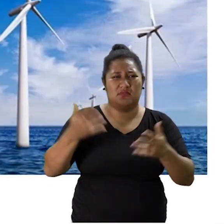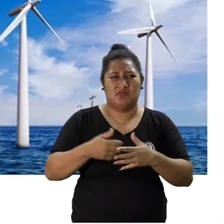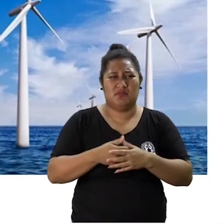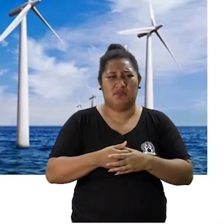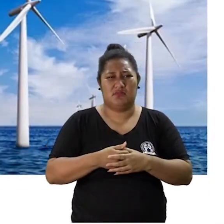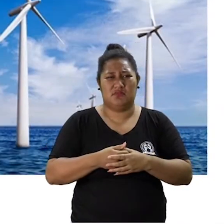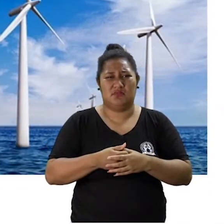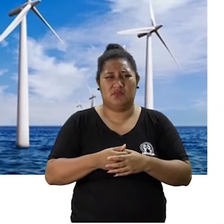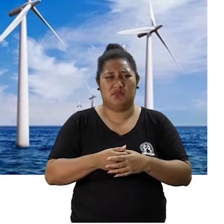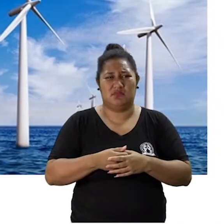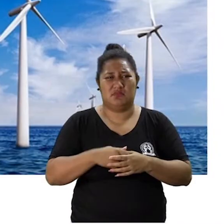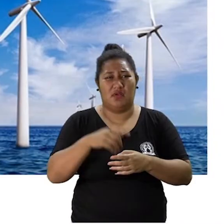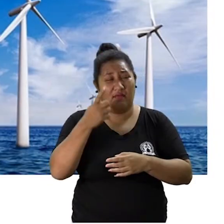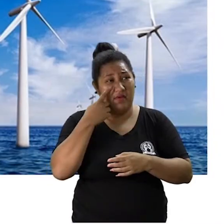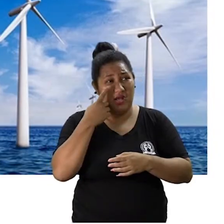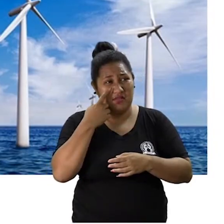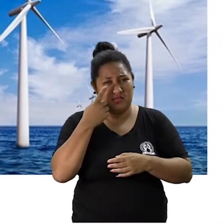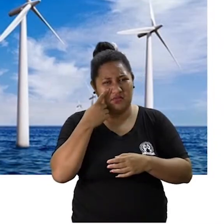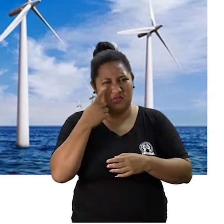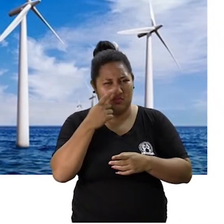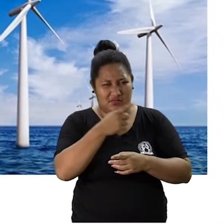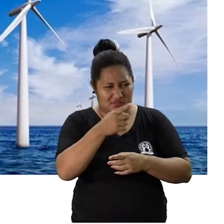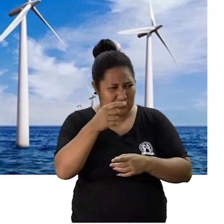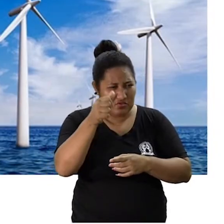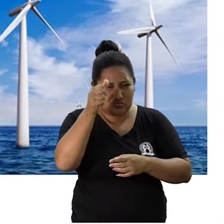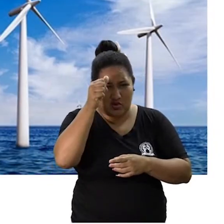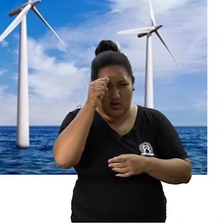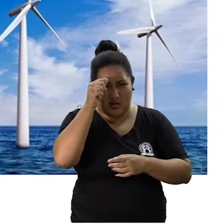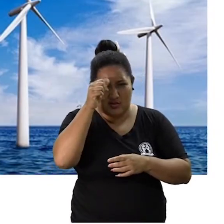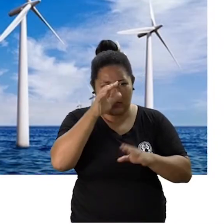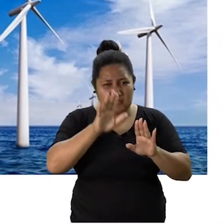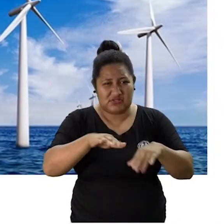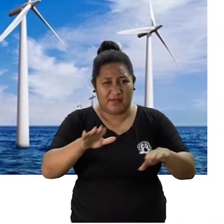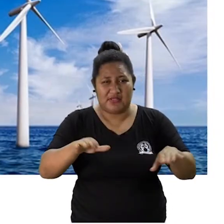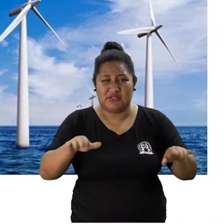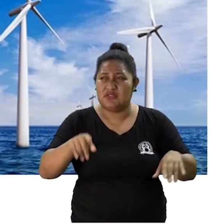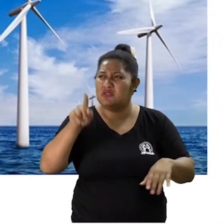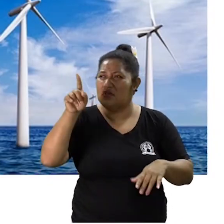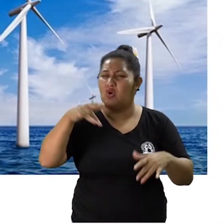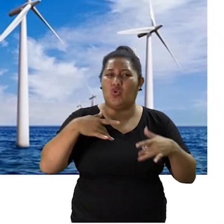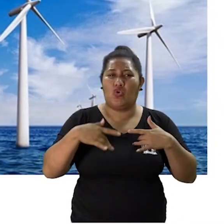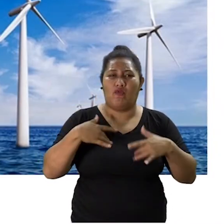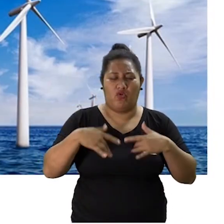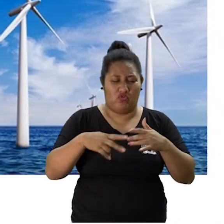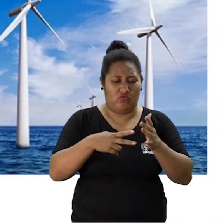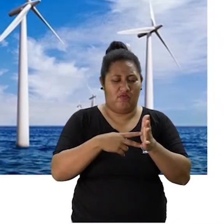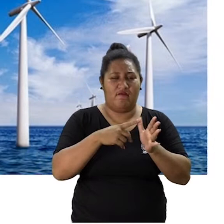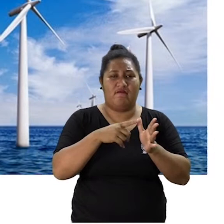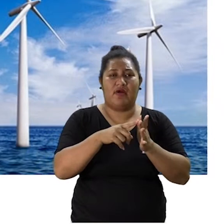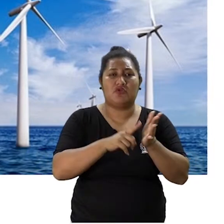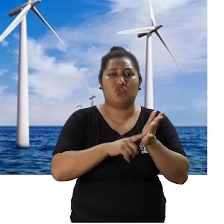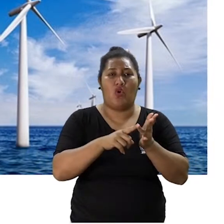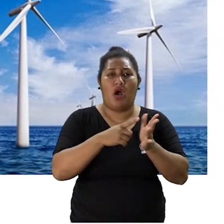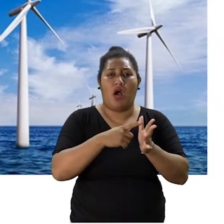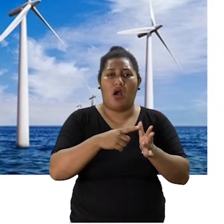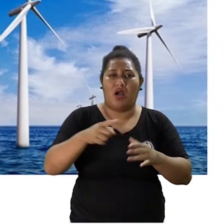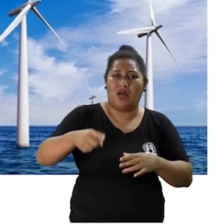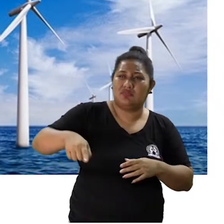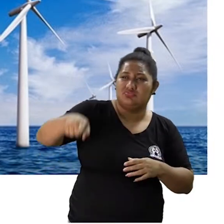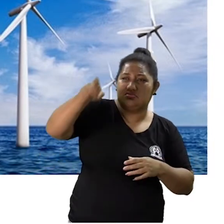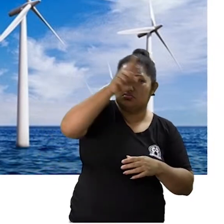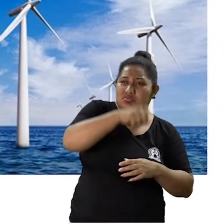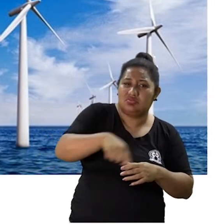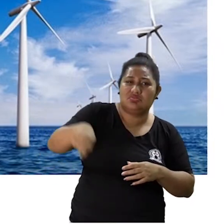o wanga nei te loe familia ai tamiti ale pata, tamiti vai loa ale pata. ono le